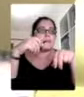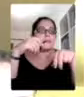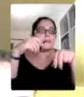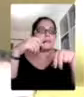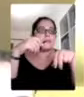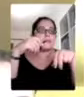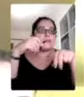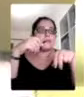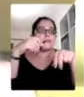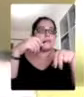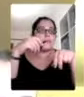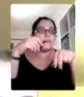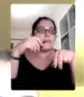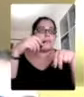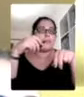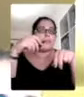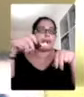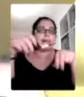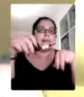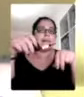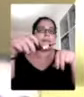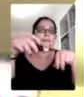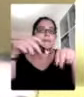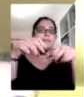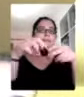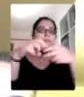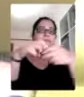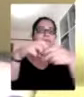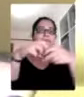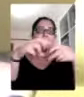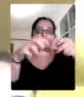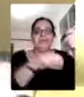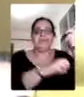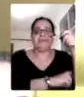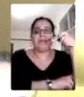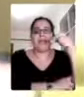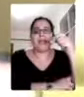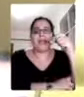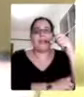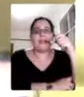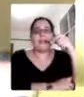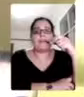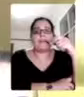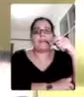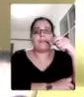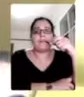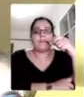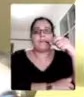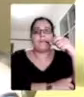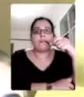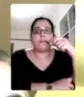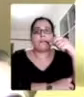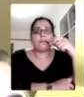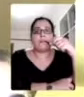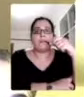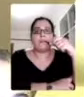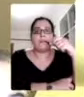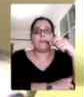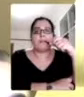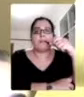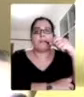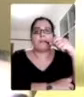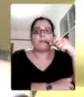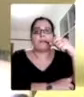sormuş. Valla buna ben ancak teorik cevap verebilirim. Çünkü ben genelde çok değişik tütün içmiyorum. O yüzden bilgi değildir benim.